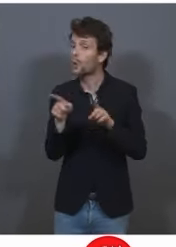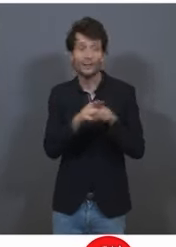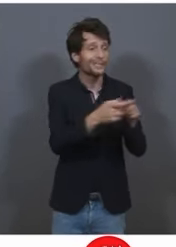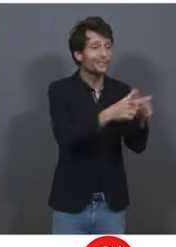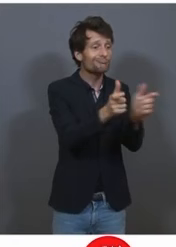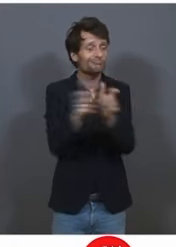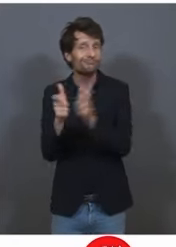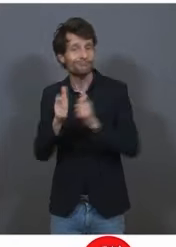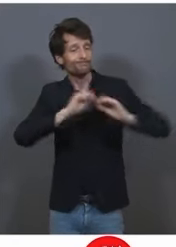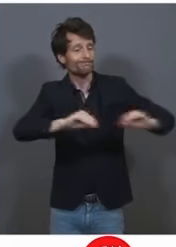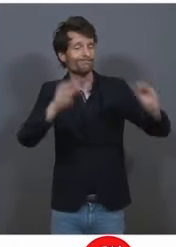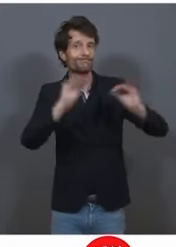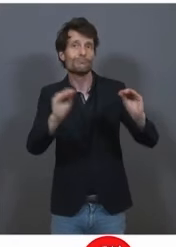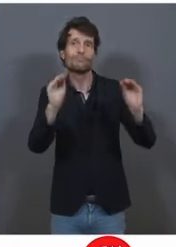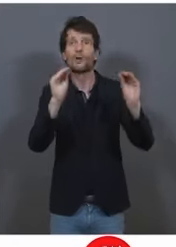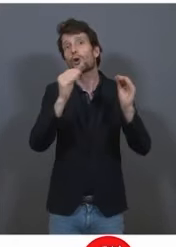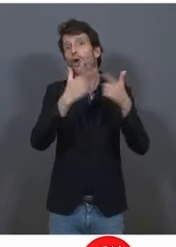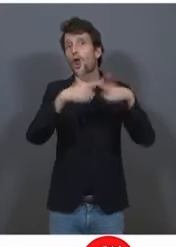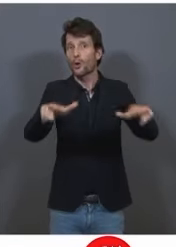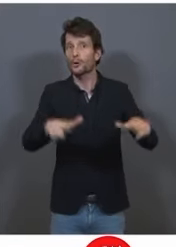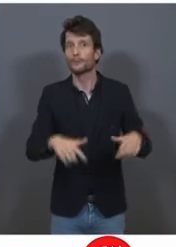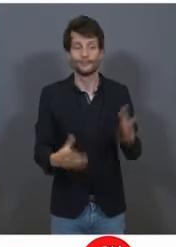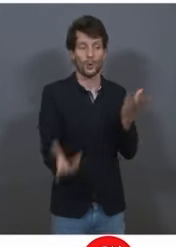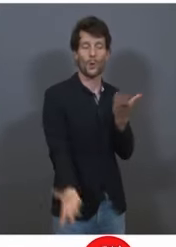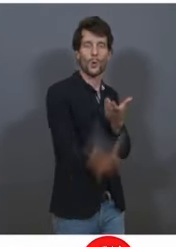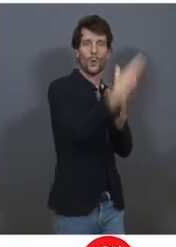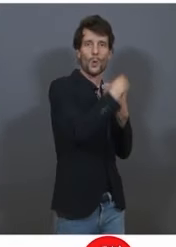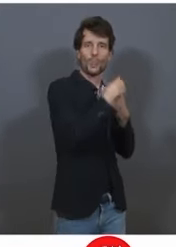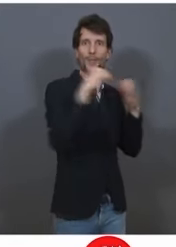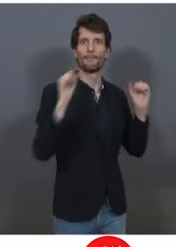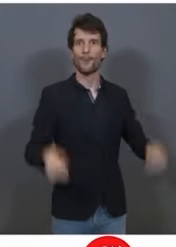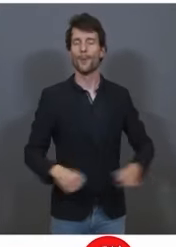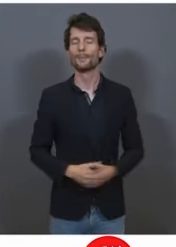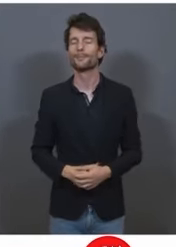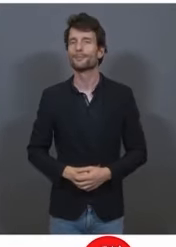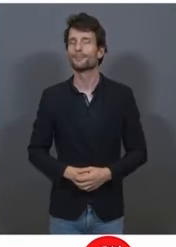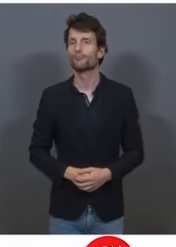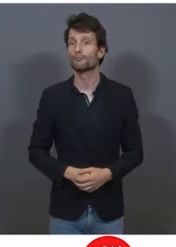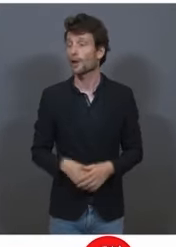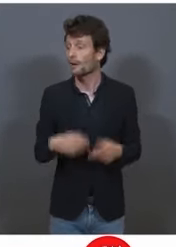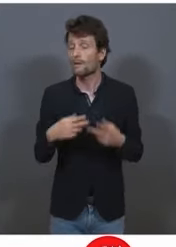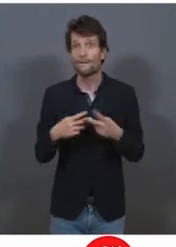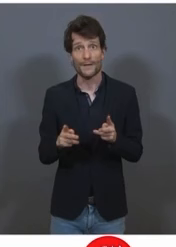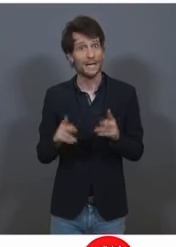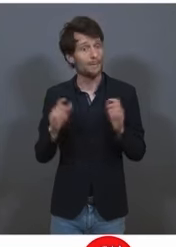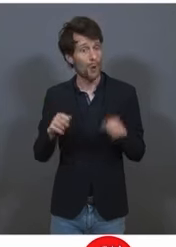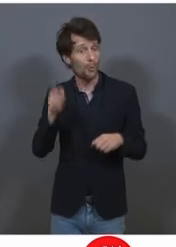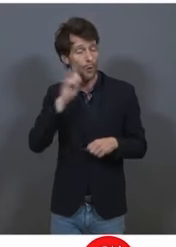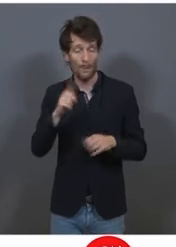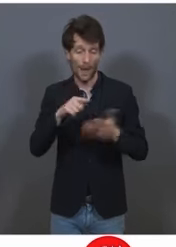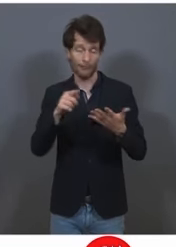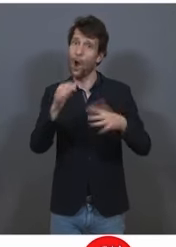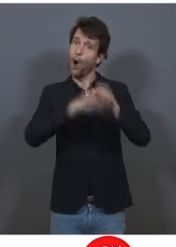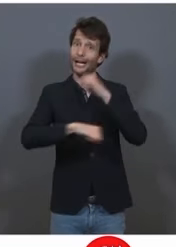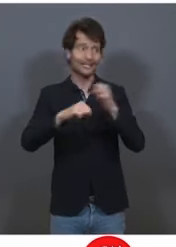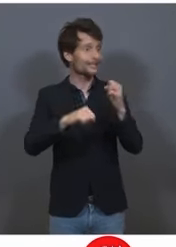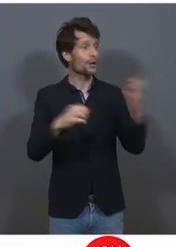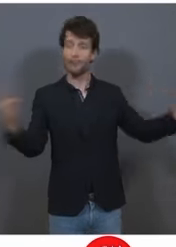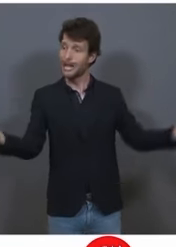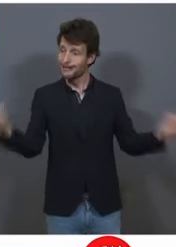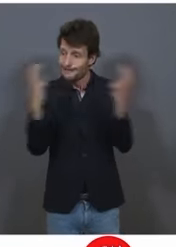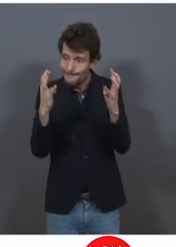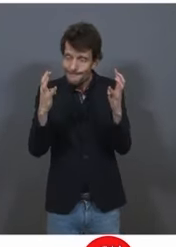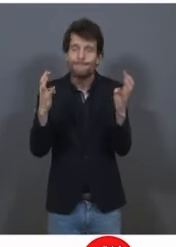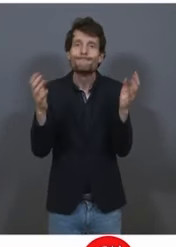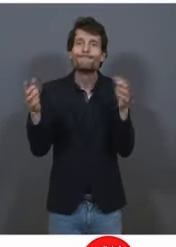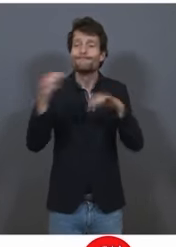un enseignement linguistique. Notre ville serait légitime à initier cette table ronde en raison des liens étroits qu'elle